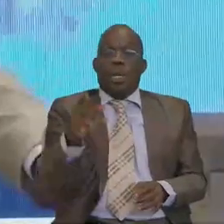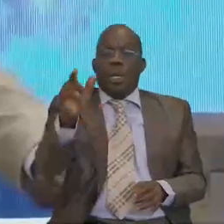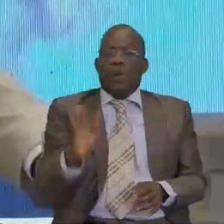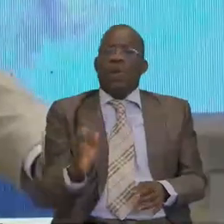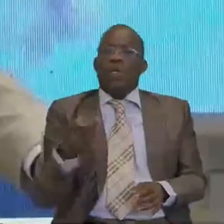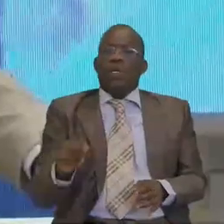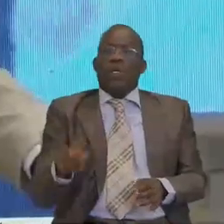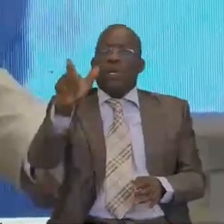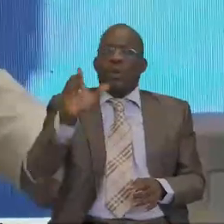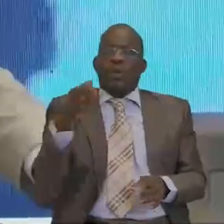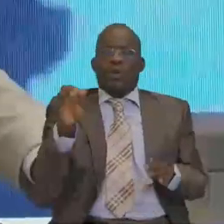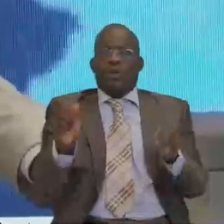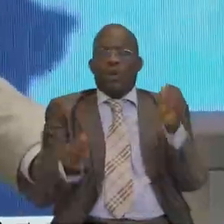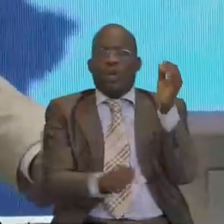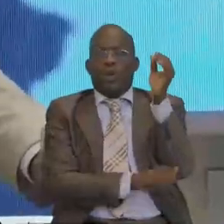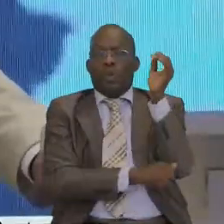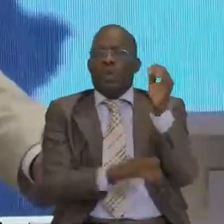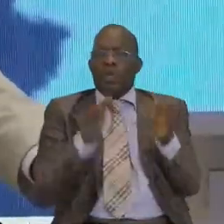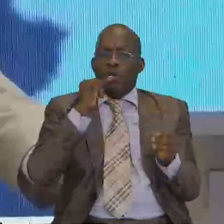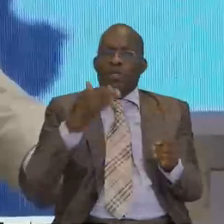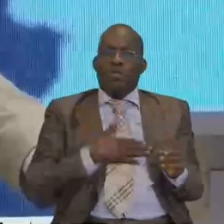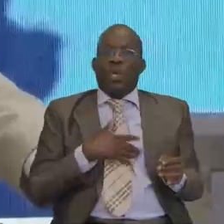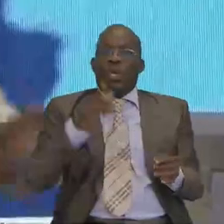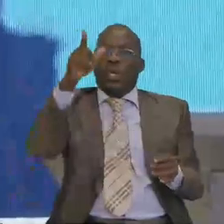Dieu d'Abraham est mon Dieu.